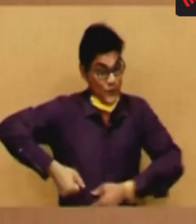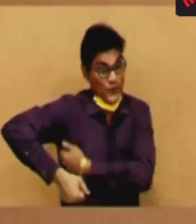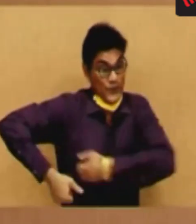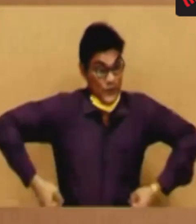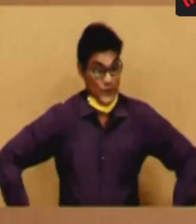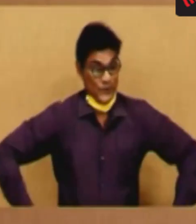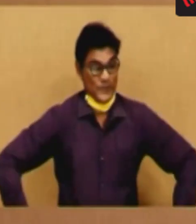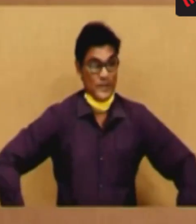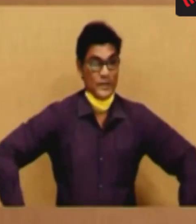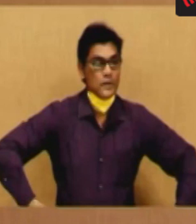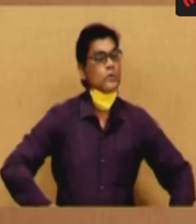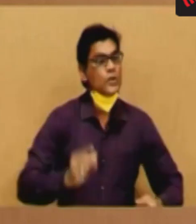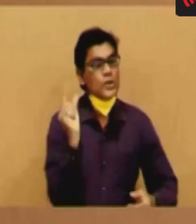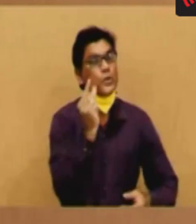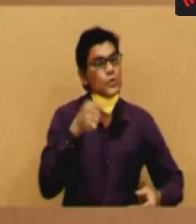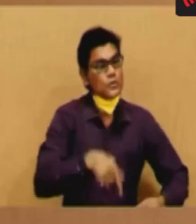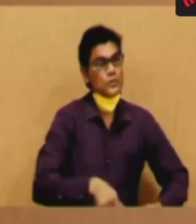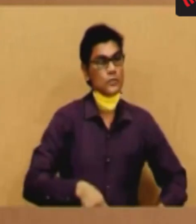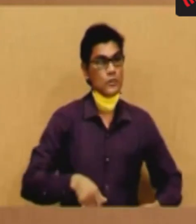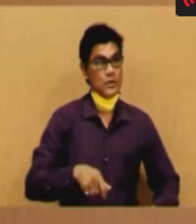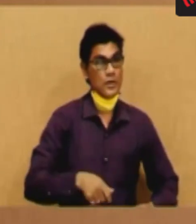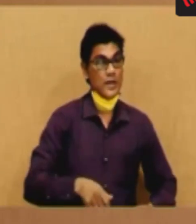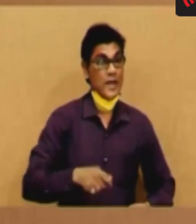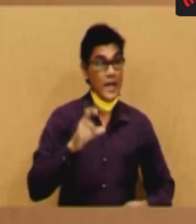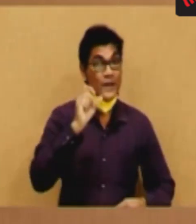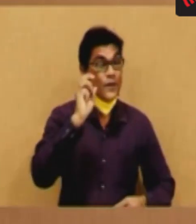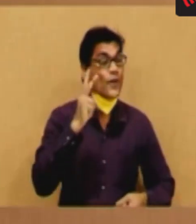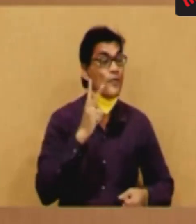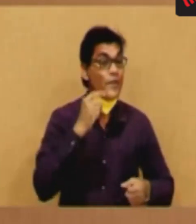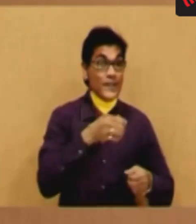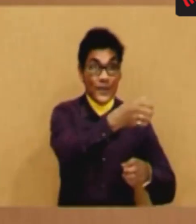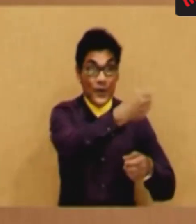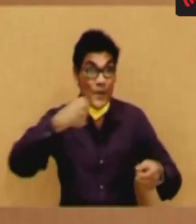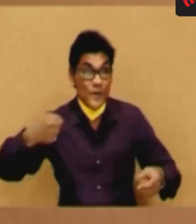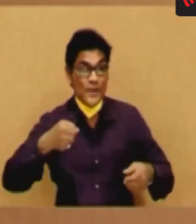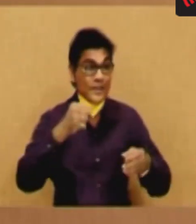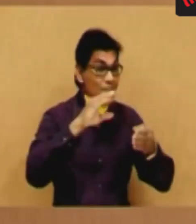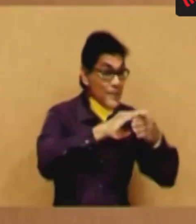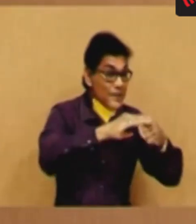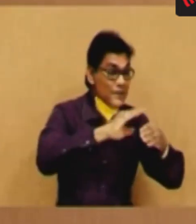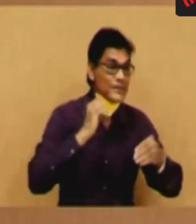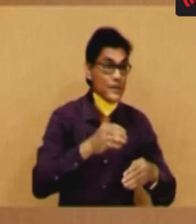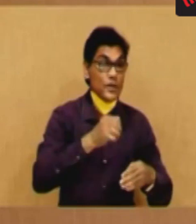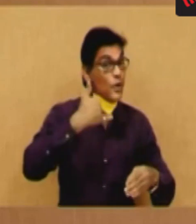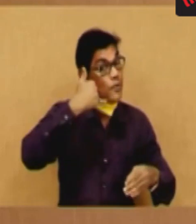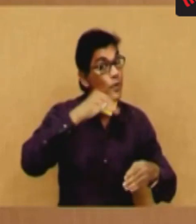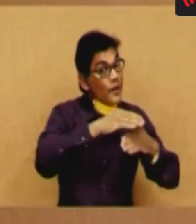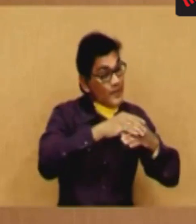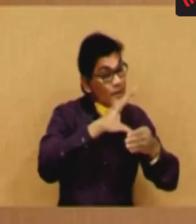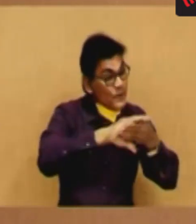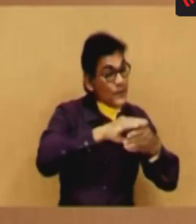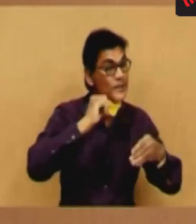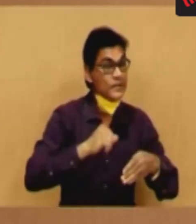ବା ୱାକର୍, ଗୋଟେ ଆଶାବାଡ଼ି ଧରିକି ଯଦି ବୁଲୁଛନ୍ତି କବାଟର ହ୍ୟାଣ୍ଡଲ୍କୁ ସ୍ପର୍ଶ କରୁଛନ୍ତି ଛୁଉଁଛନ୍ତି ମୋବାଇଲରେ ହାତ